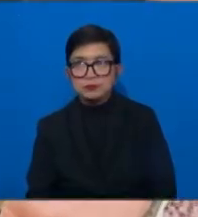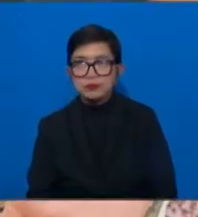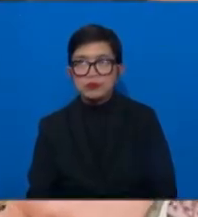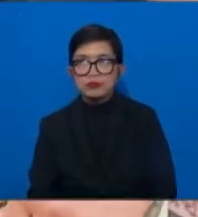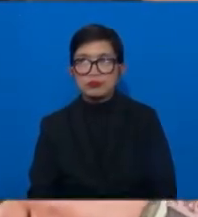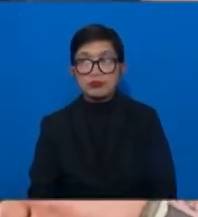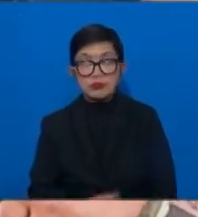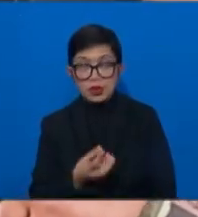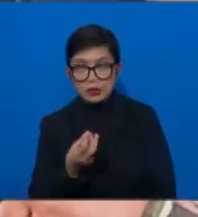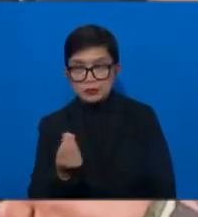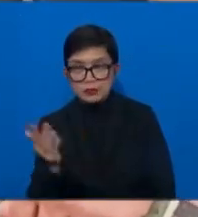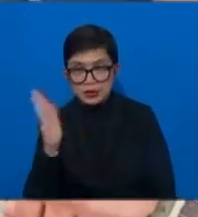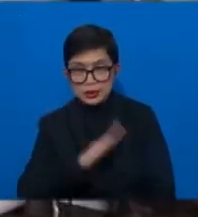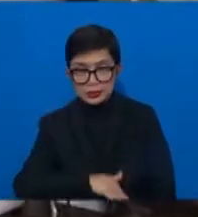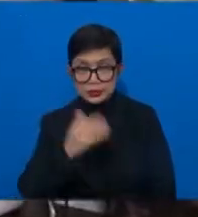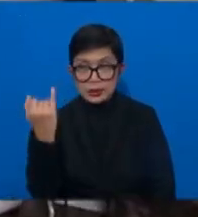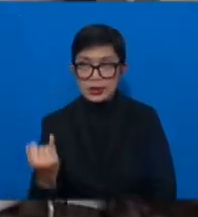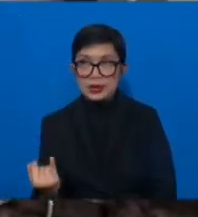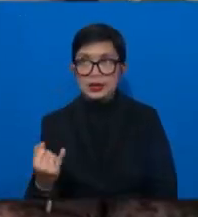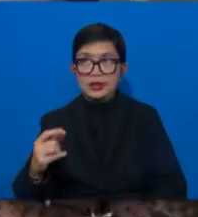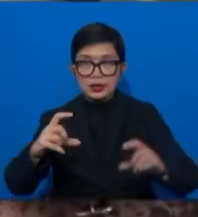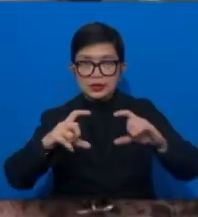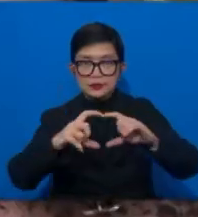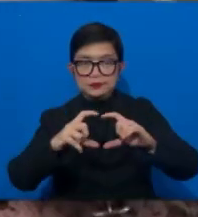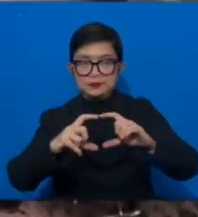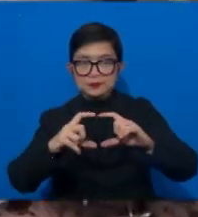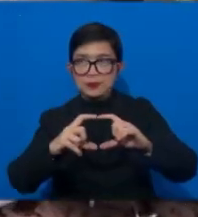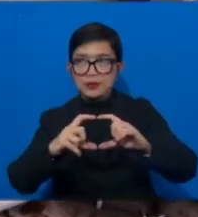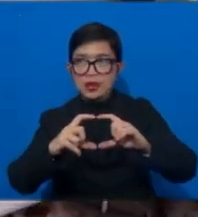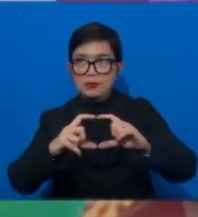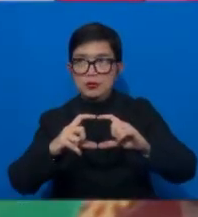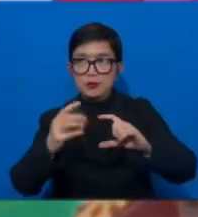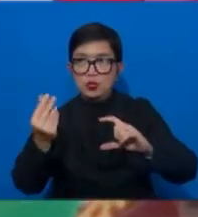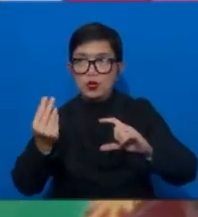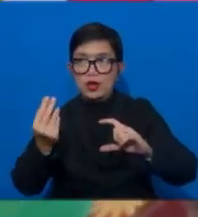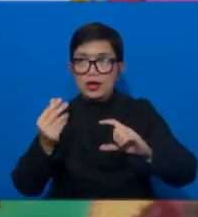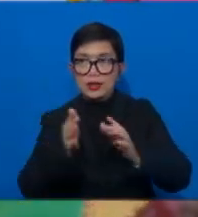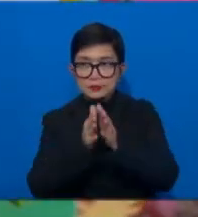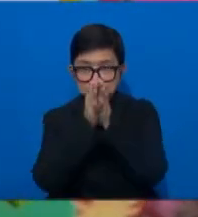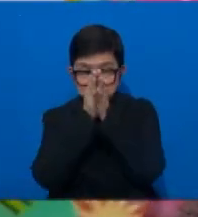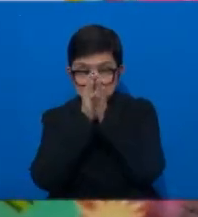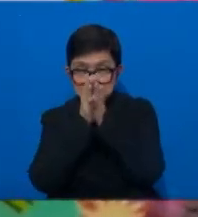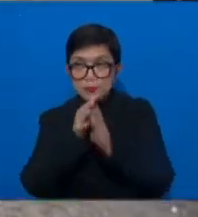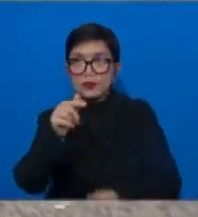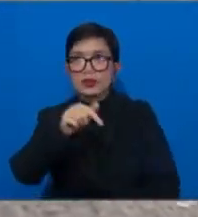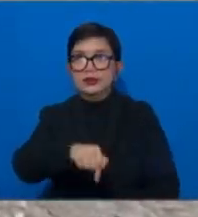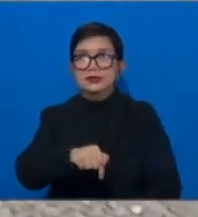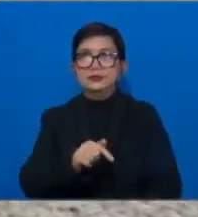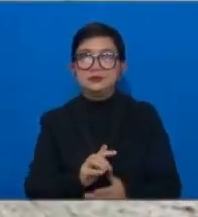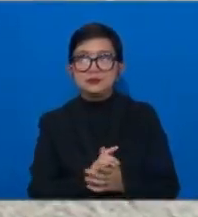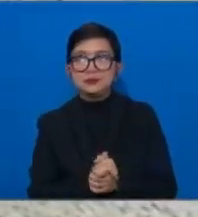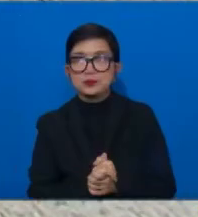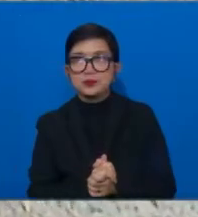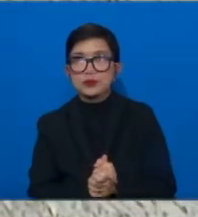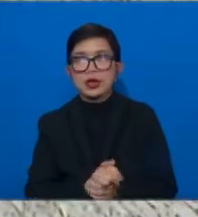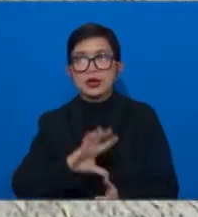Sejak beberapa hari terakhir, penjual amplop lebaran musiman muncul di setiap sudut pasar Cilengsi, Kabupaten Bogor, Jawa Barat. Setiap tahun, para pedagang